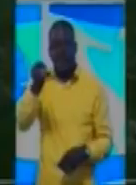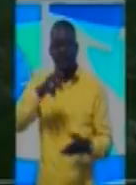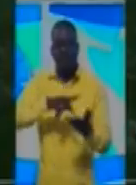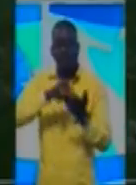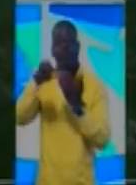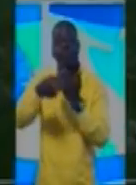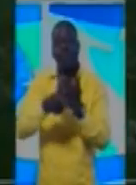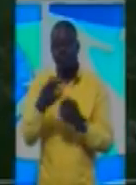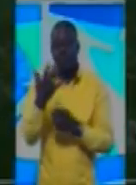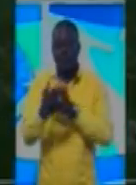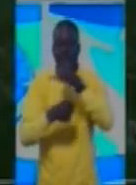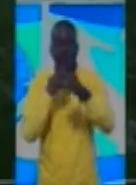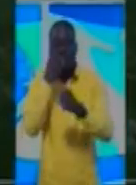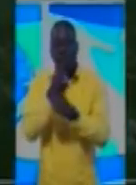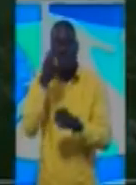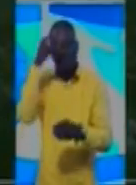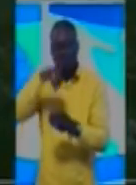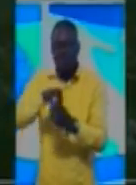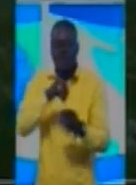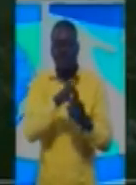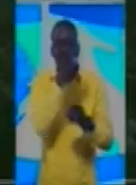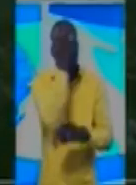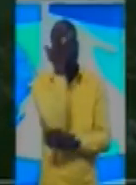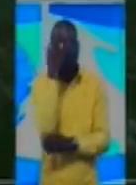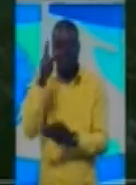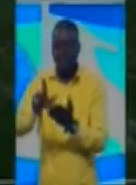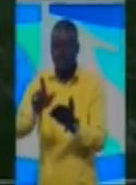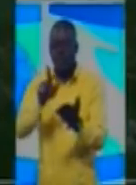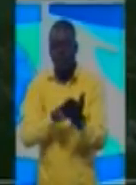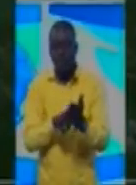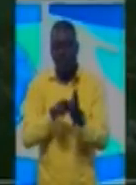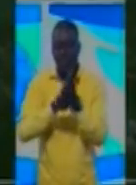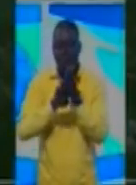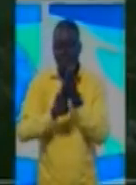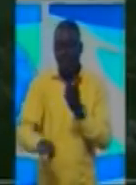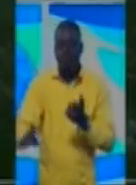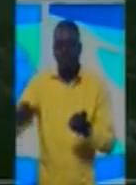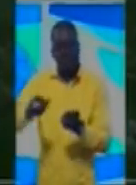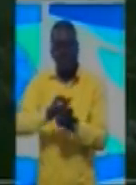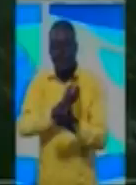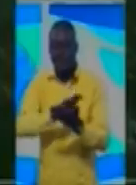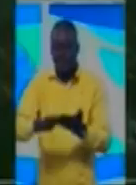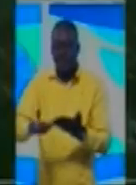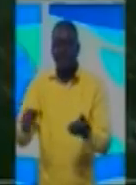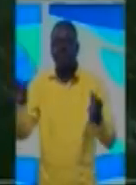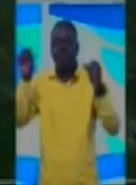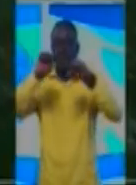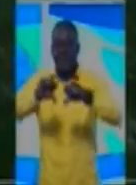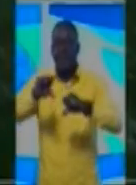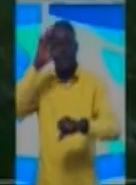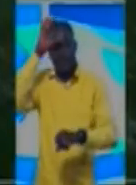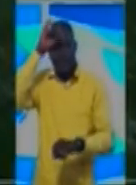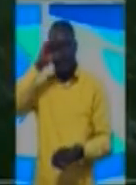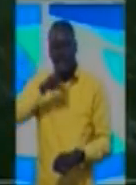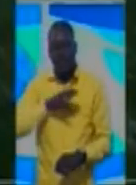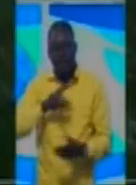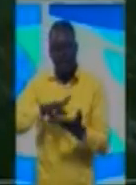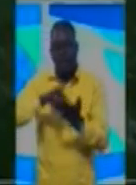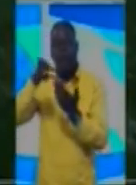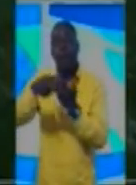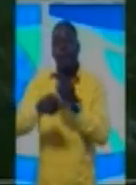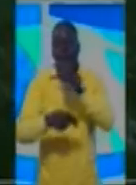de réforestation, une loi pour réduire les effets des catastrophes et des crises humanitaires et un plan